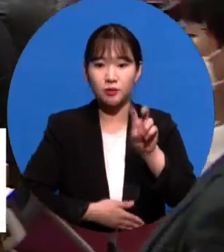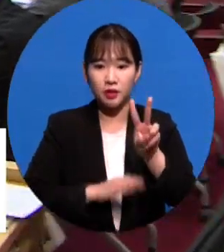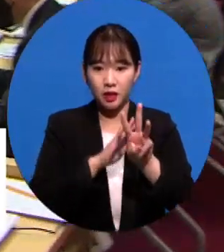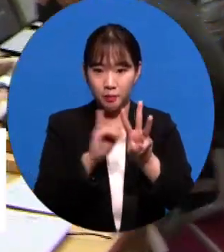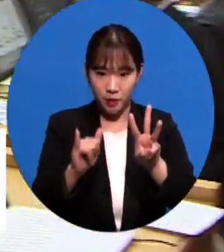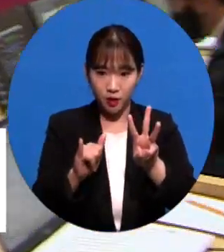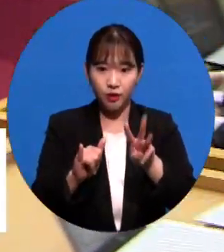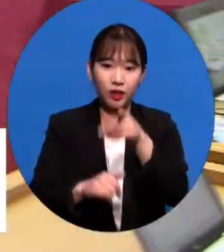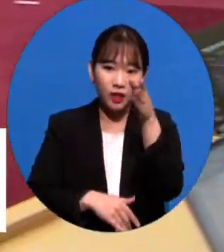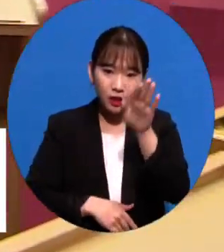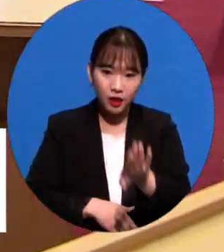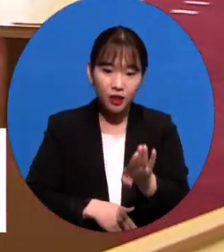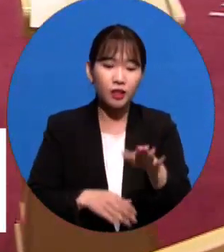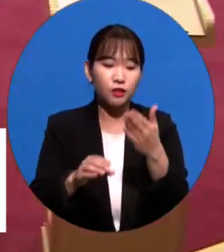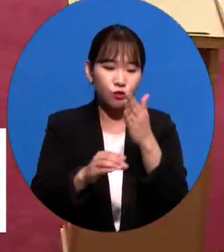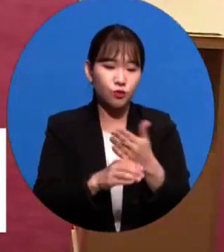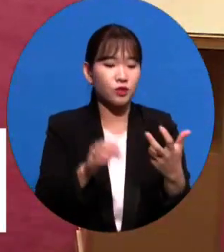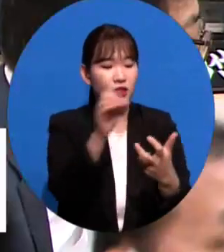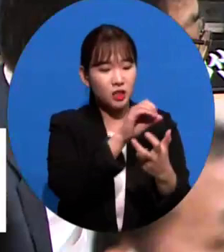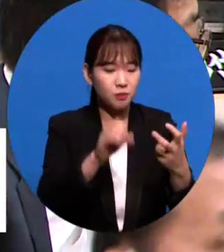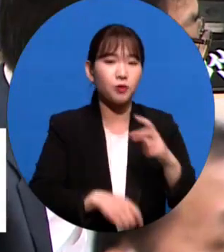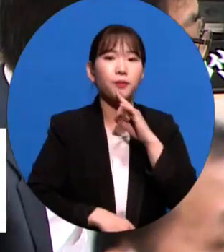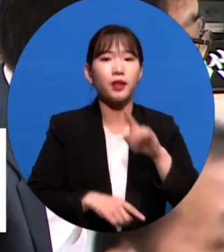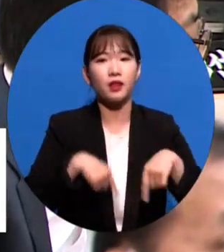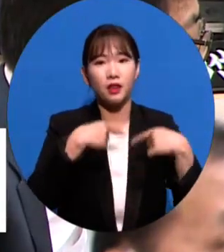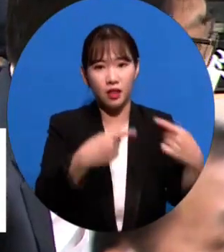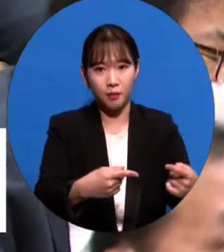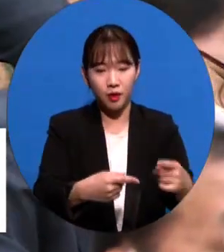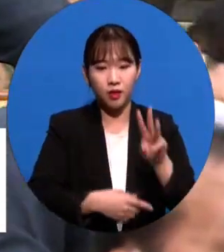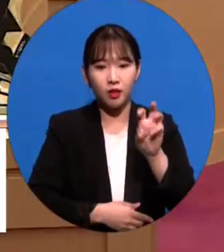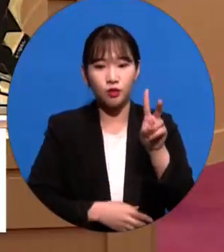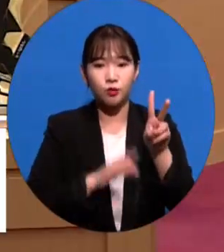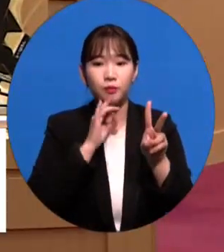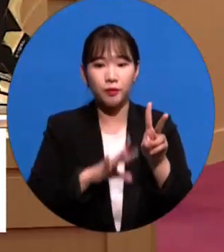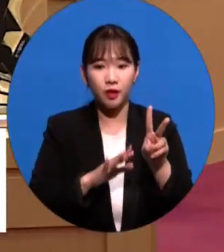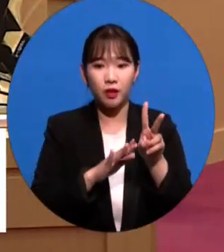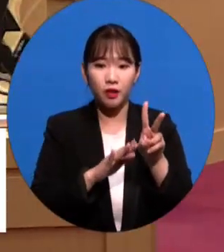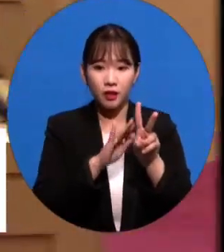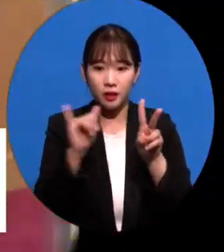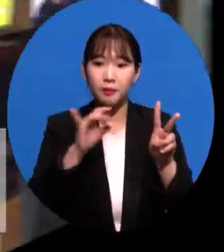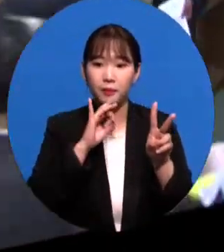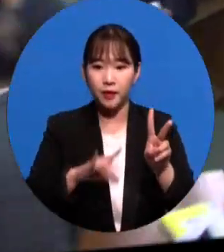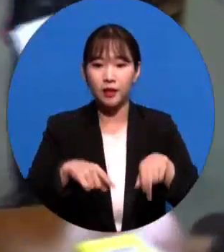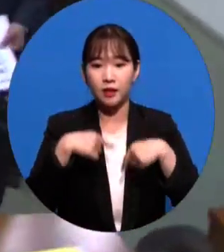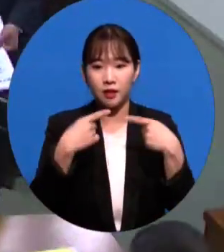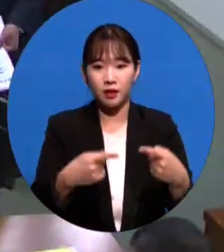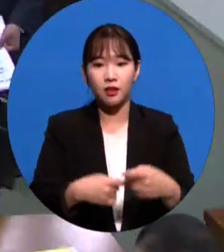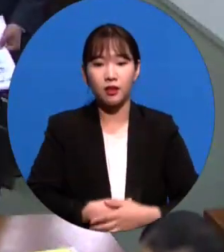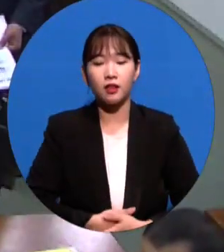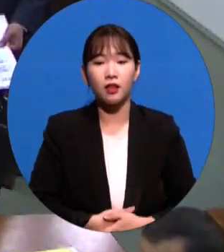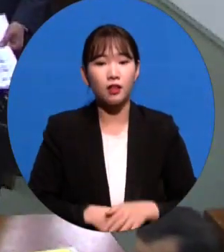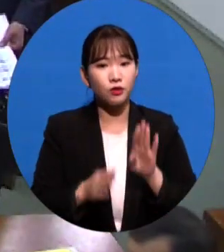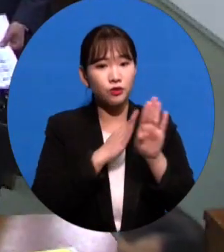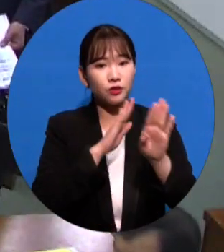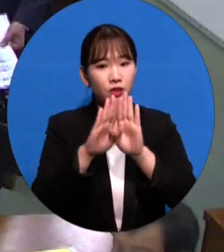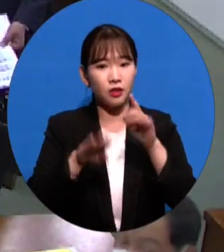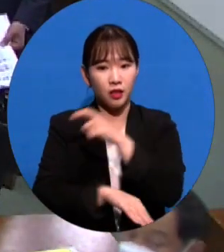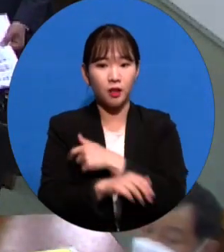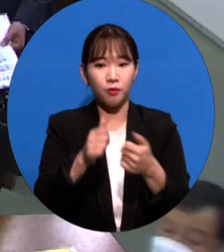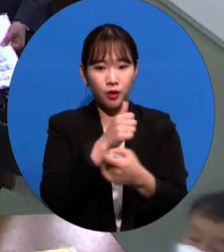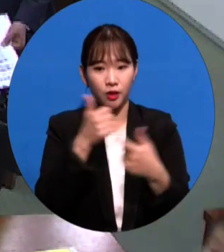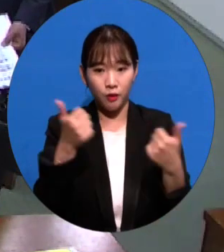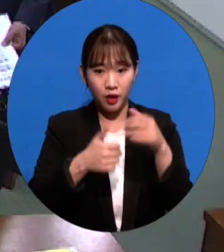이 와중에도 70%대 출석률, 32명만 모습을 보였습니다. 이후 열린